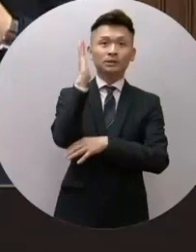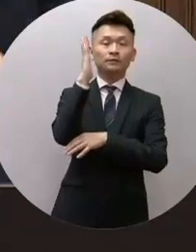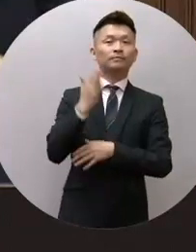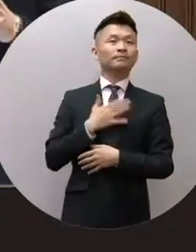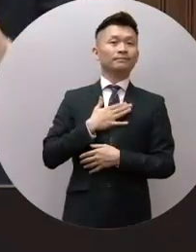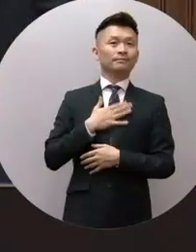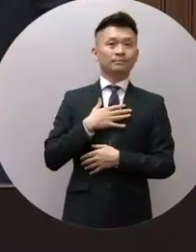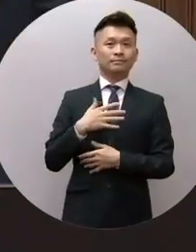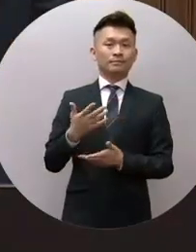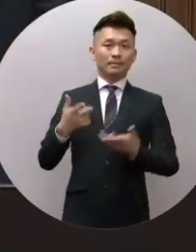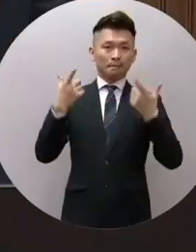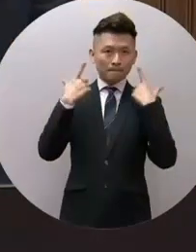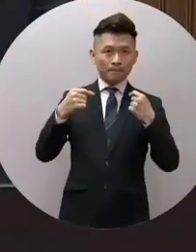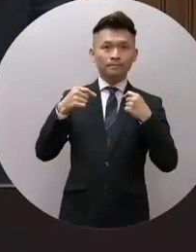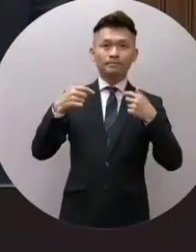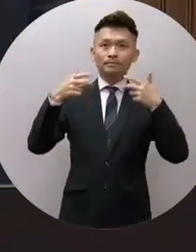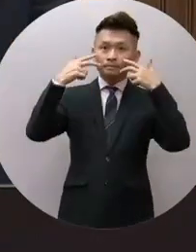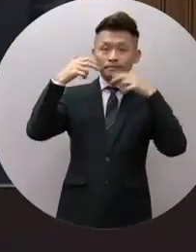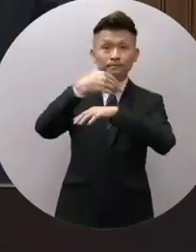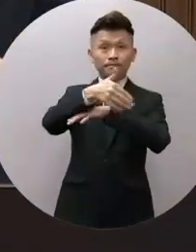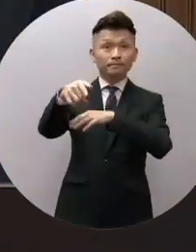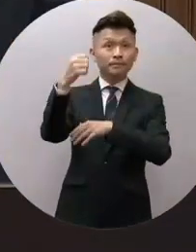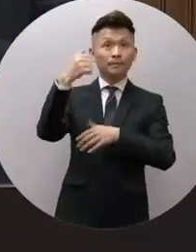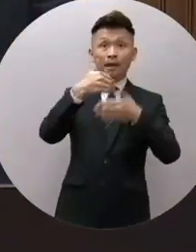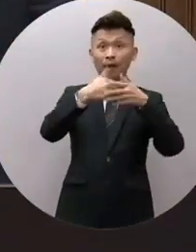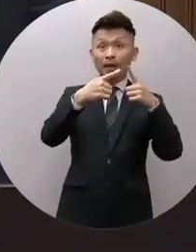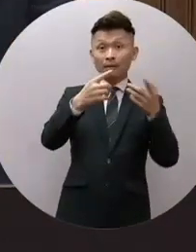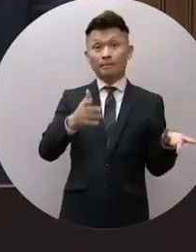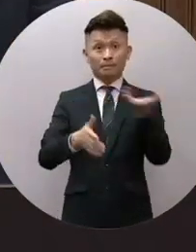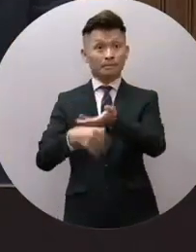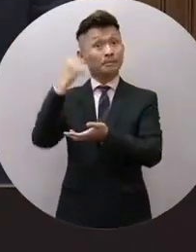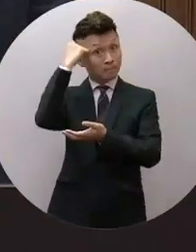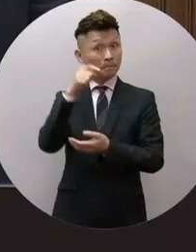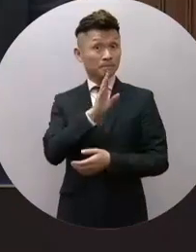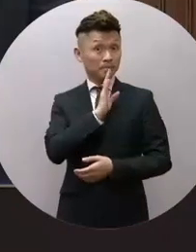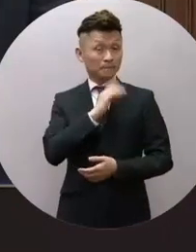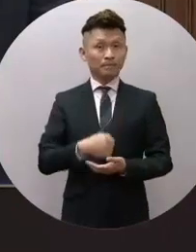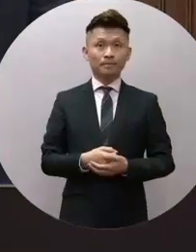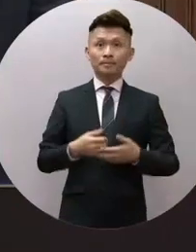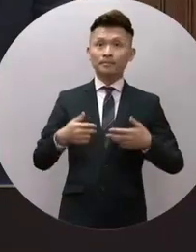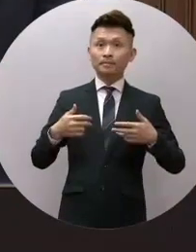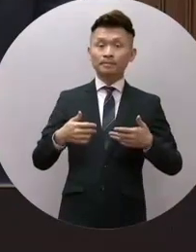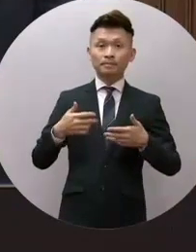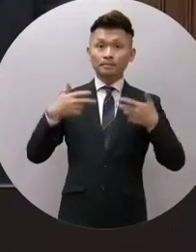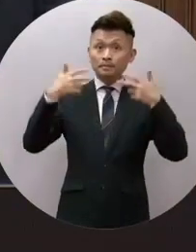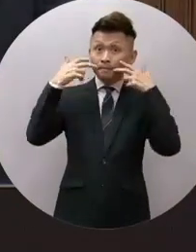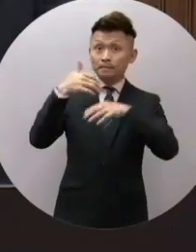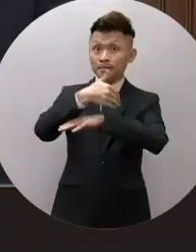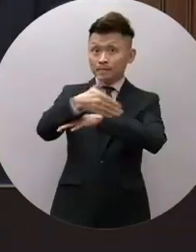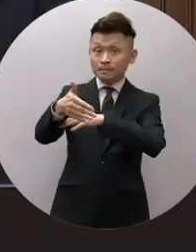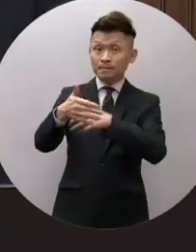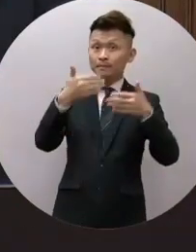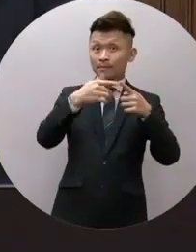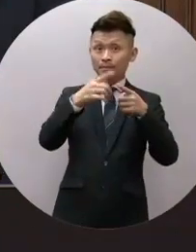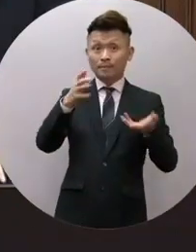知道有很多是原本就住在原乡的汉人，所以为了保障在原乡生存的汉人，我的办法里